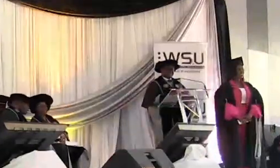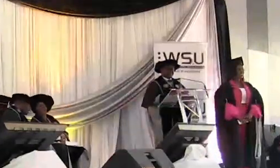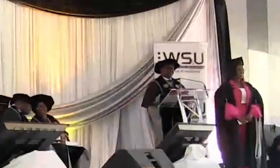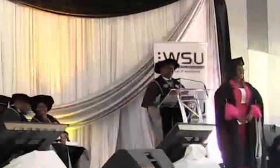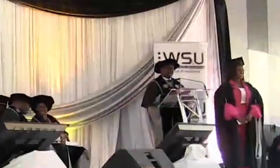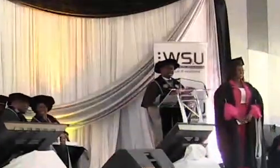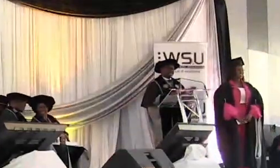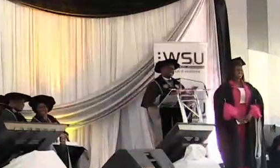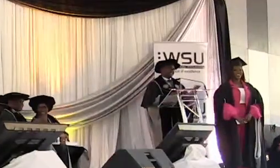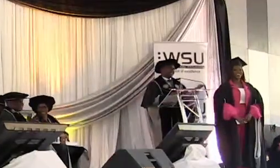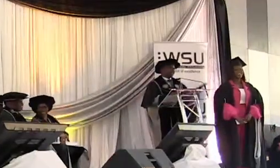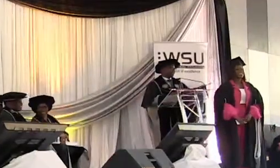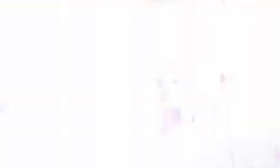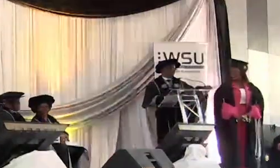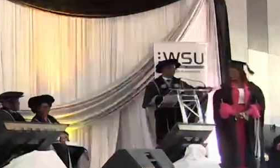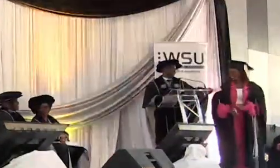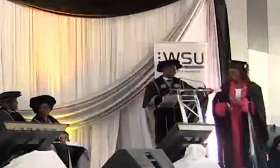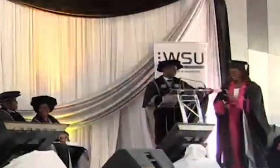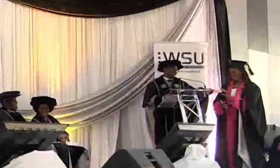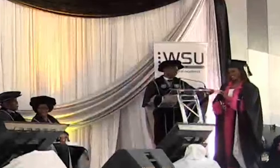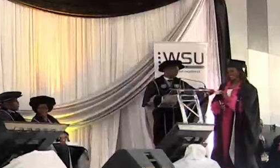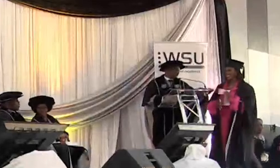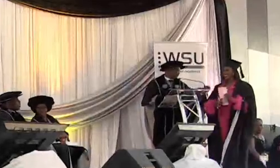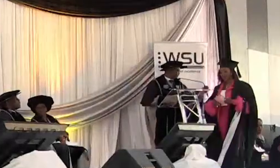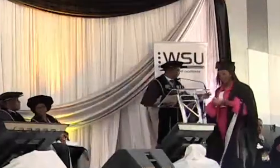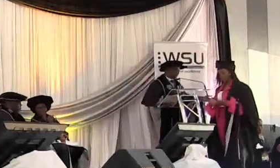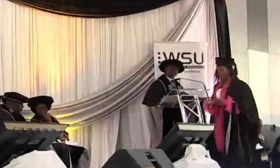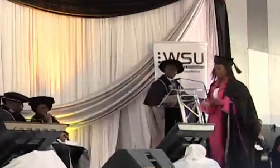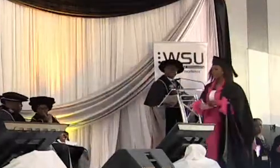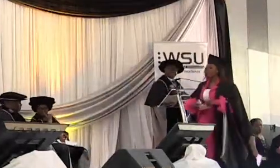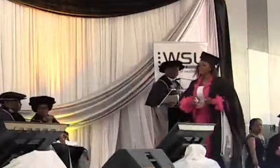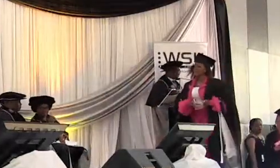Mfundisi Sikonati.